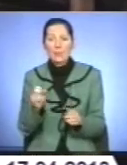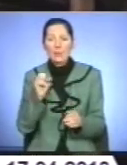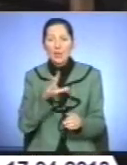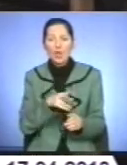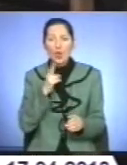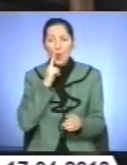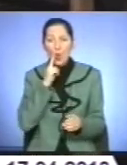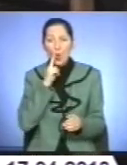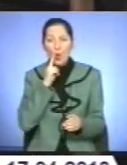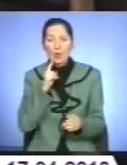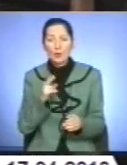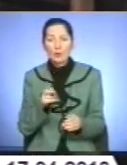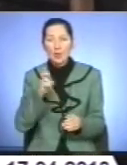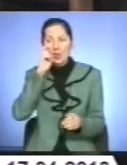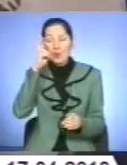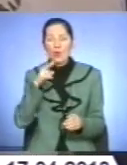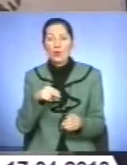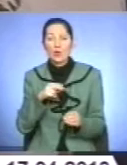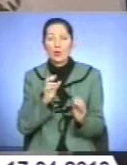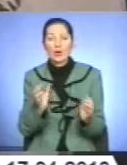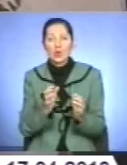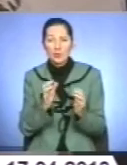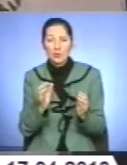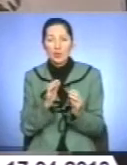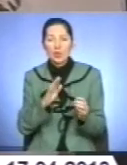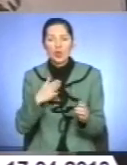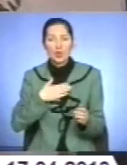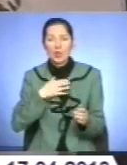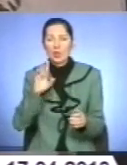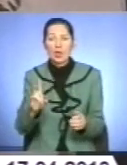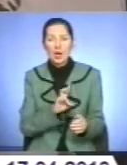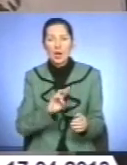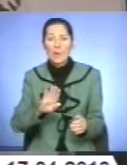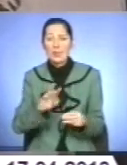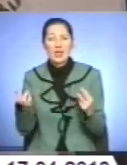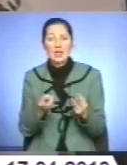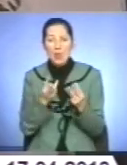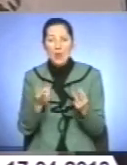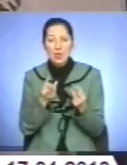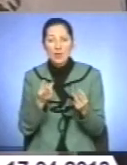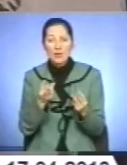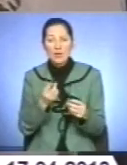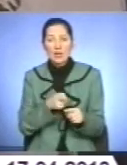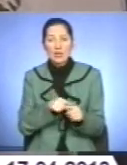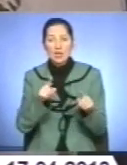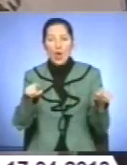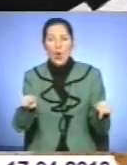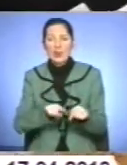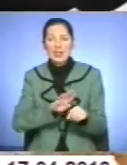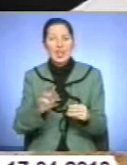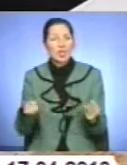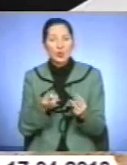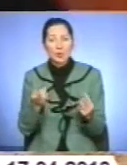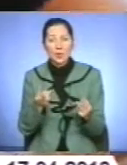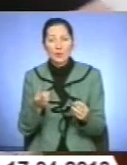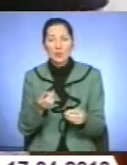яку з Божу милостю Бог остеріг наш храм, щоб він не запалився, не займився цей коврик і не згорів. Тієї ж